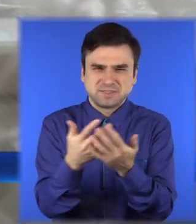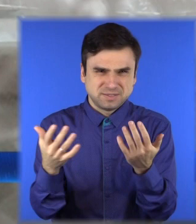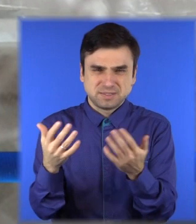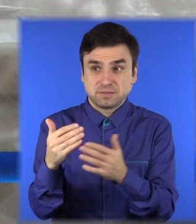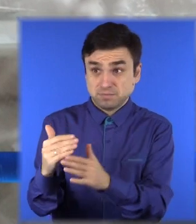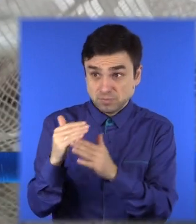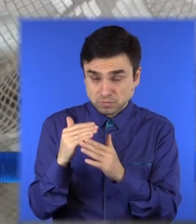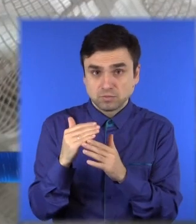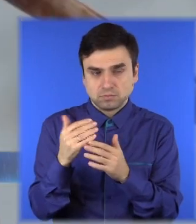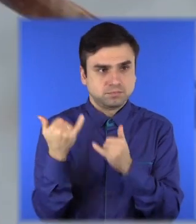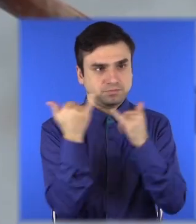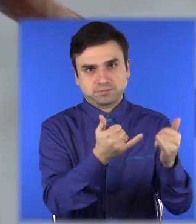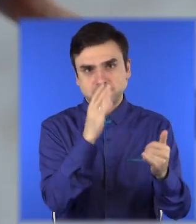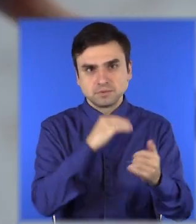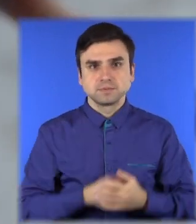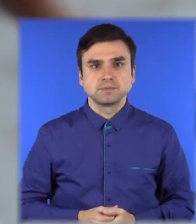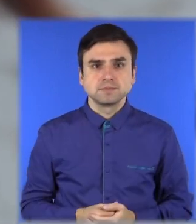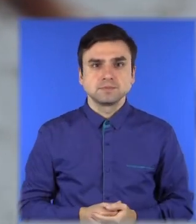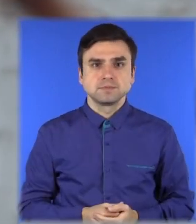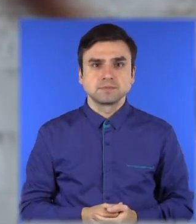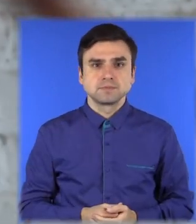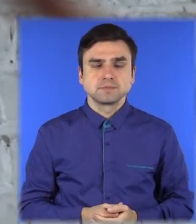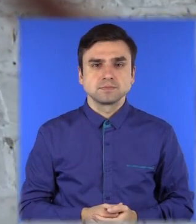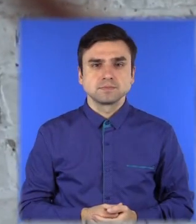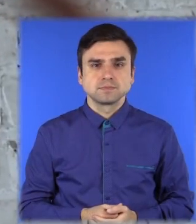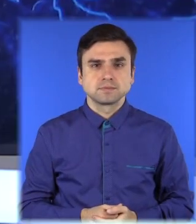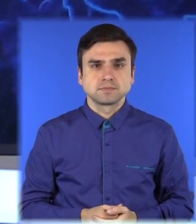Олена Трунова, Роман Кравченко, Перший міський.